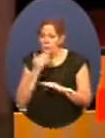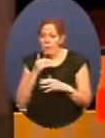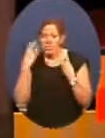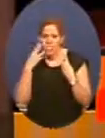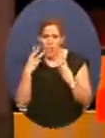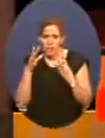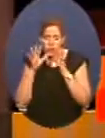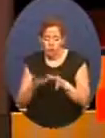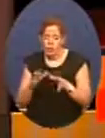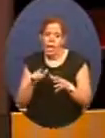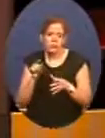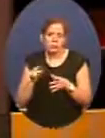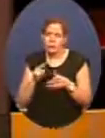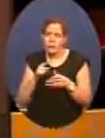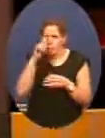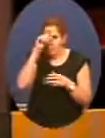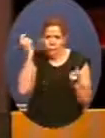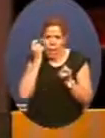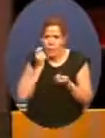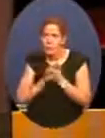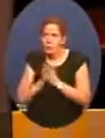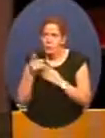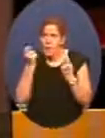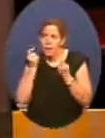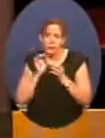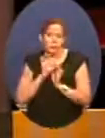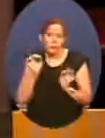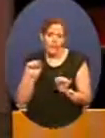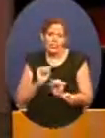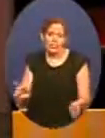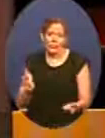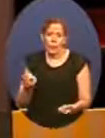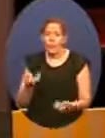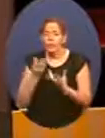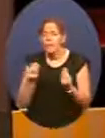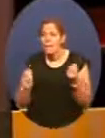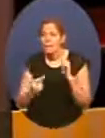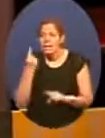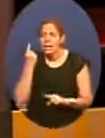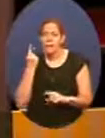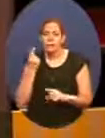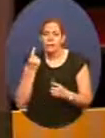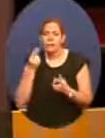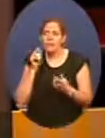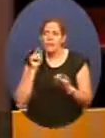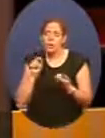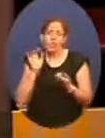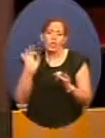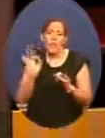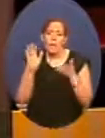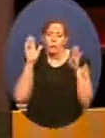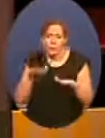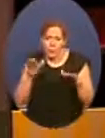זה הכניס את הגרמנים פשוט בהלם. פשוט בהלם, כי אסלאם זה אסור. יש הרבה מקרים ואנקדוטות של